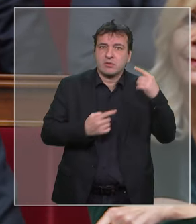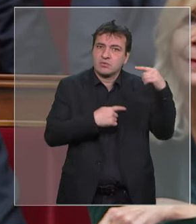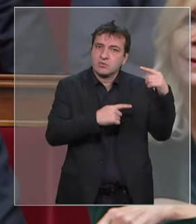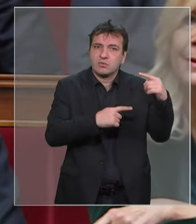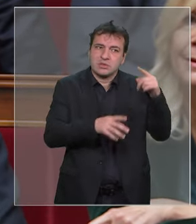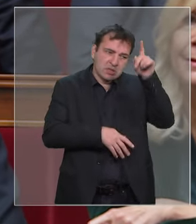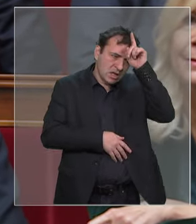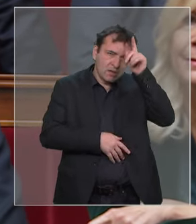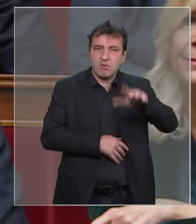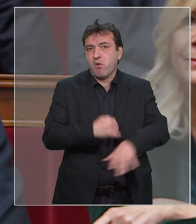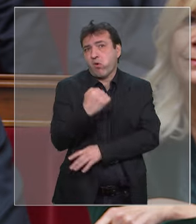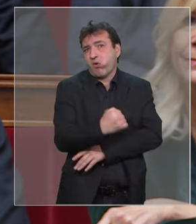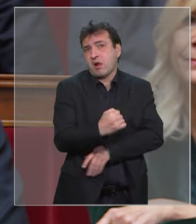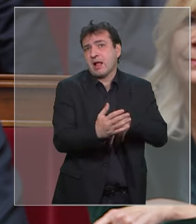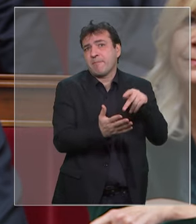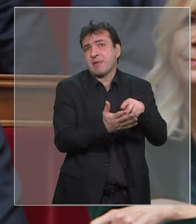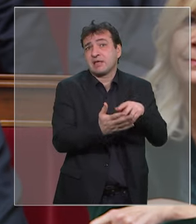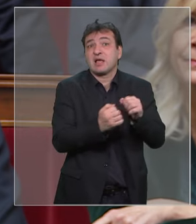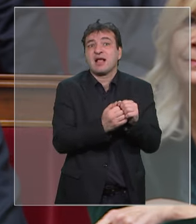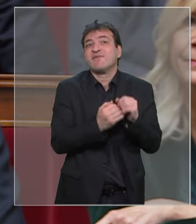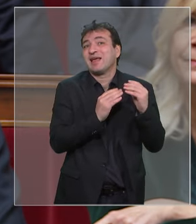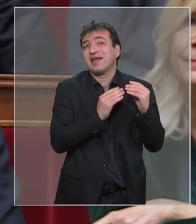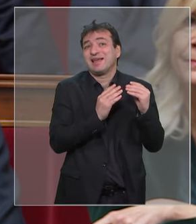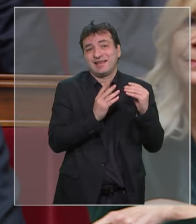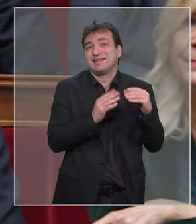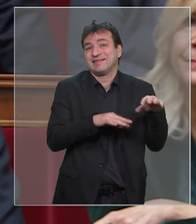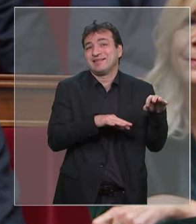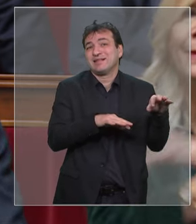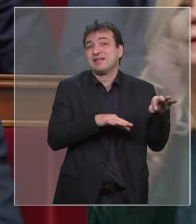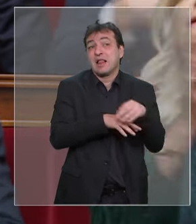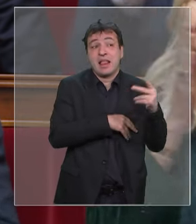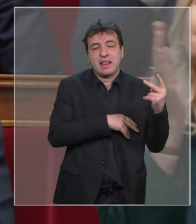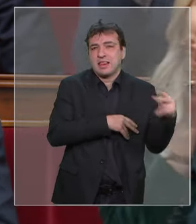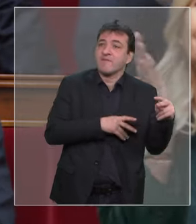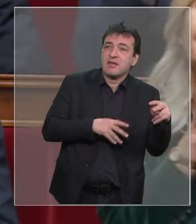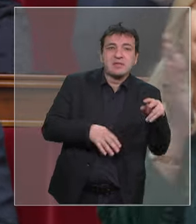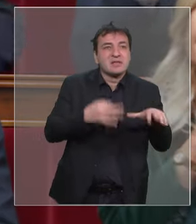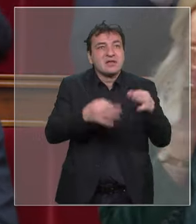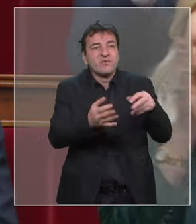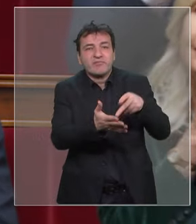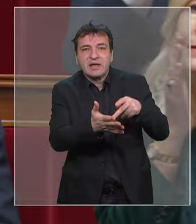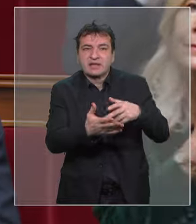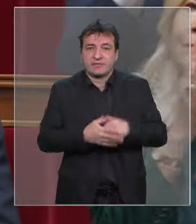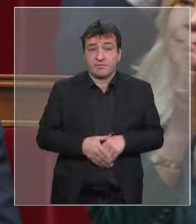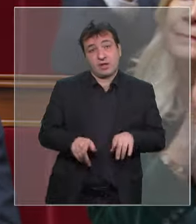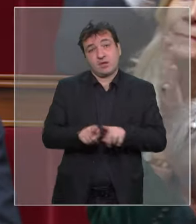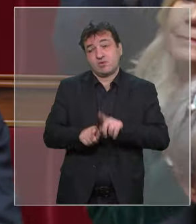avec sa compagne, et de rendre hommage au sang-froid des policiers qui ont neutralisé le tueur.